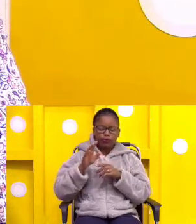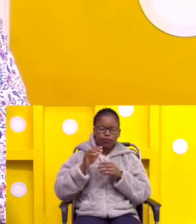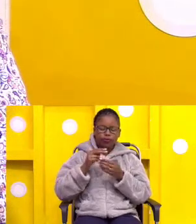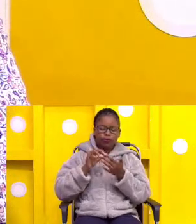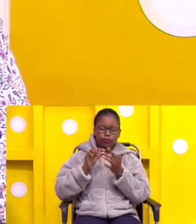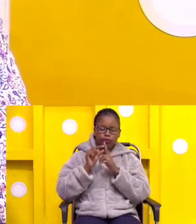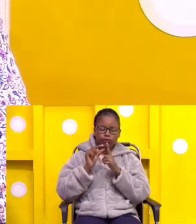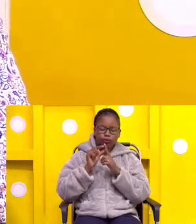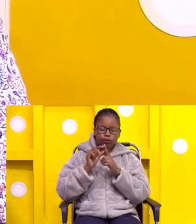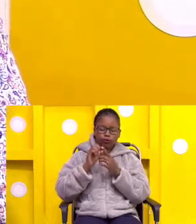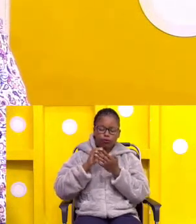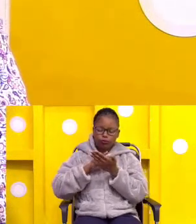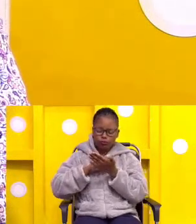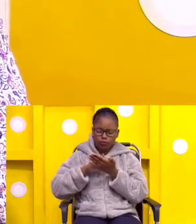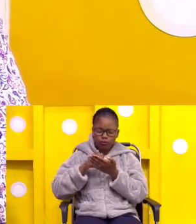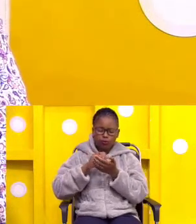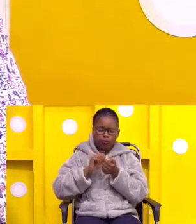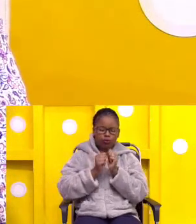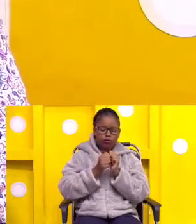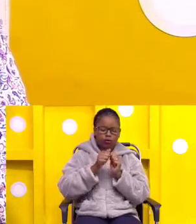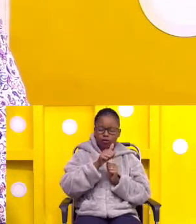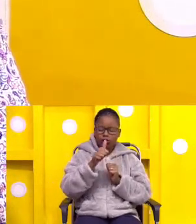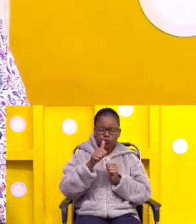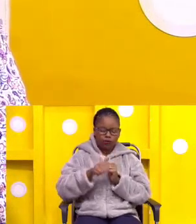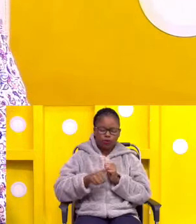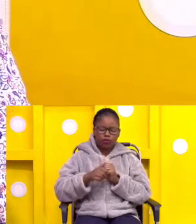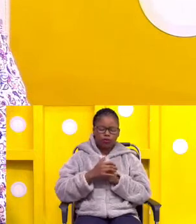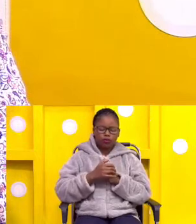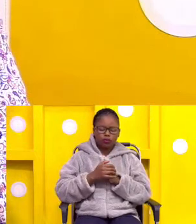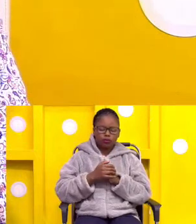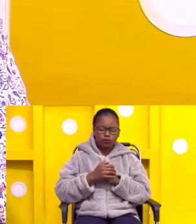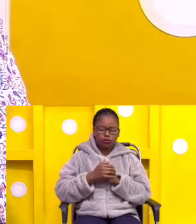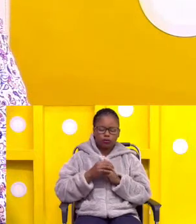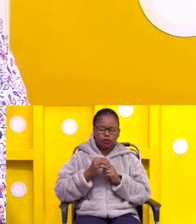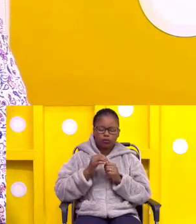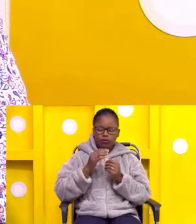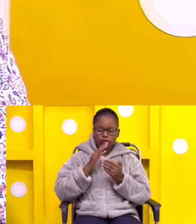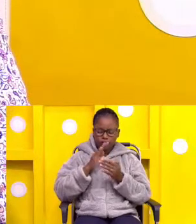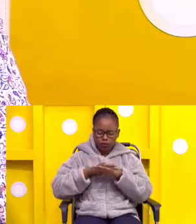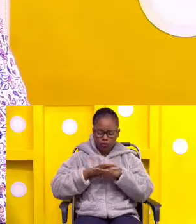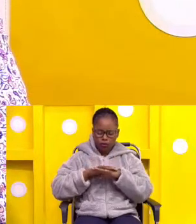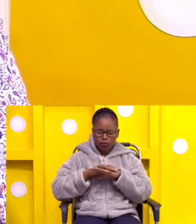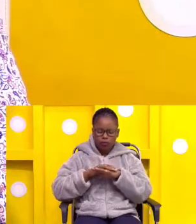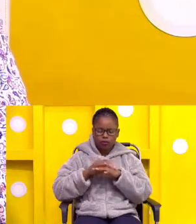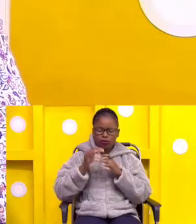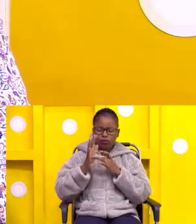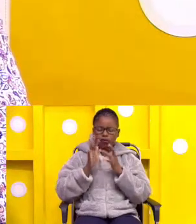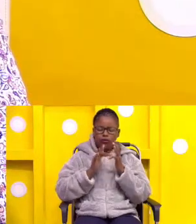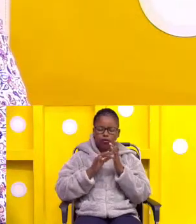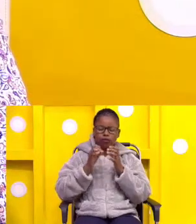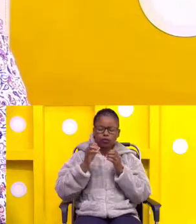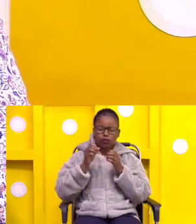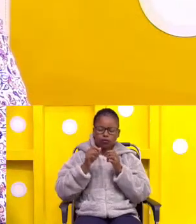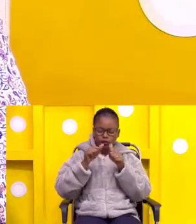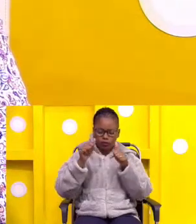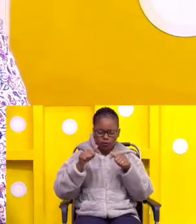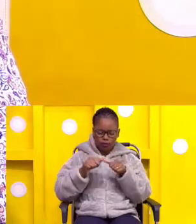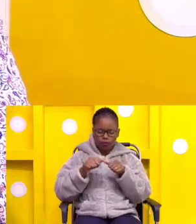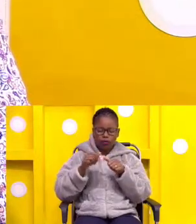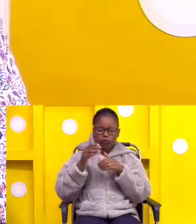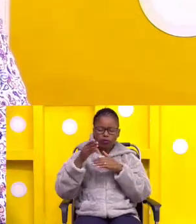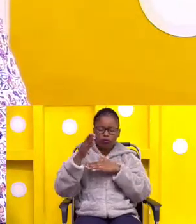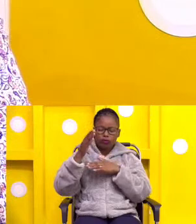kĩrĩa gĩtacenjagia kana gĩkagarũrũka. Nĩ wega Jesu kĩgongona kĩa matu-inĩ, nĩ wega mũrĩithi